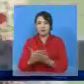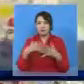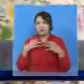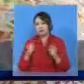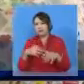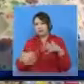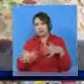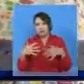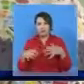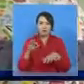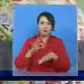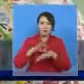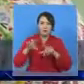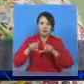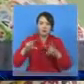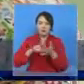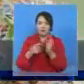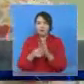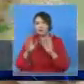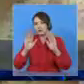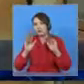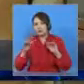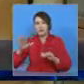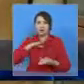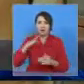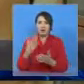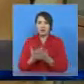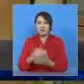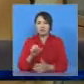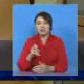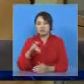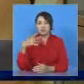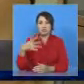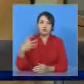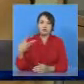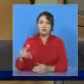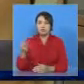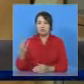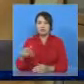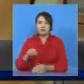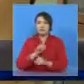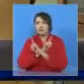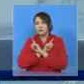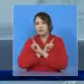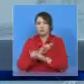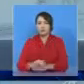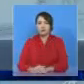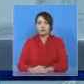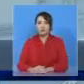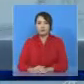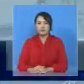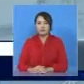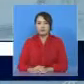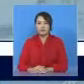денсаулығы сыр беріп, жан сақтау бөлімінде өмірмен қоштасып жатыр. Шілдеде 43 адам осы вирустың кесірінен көз жұмған. С начала